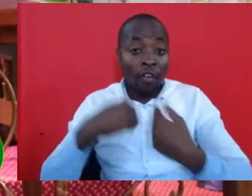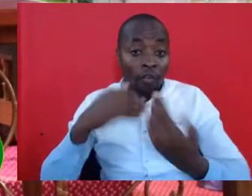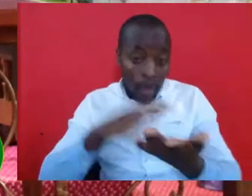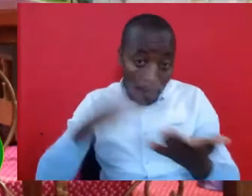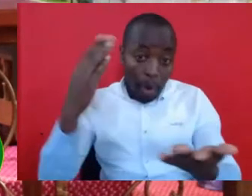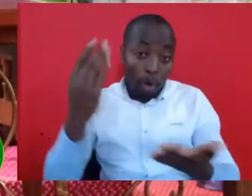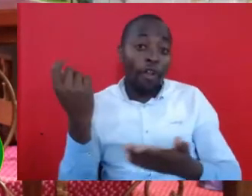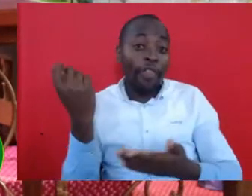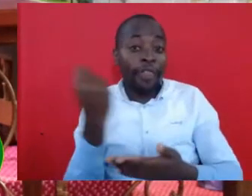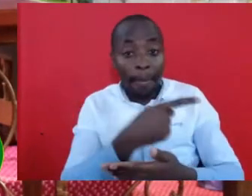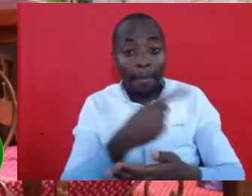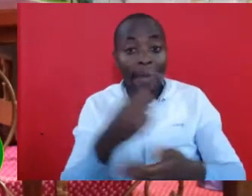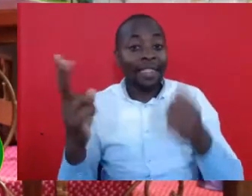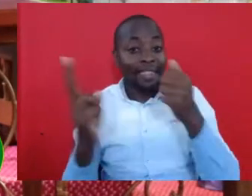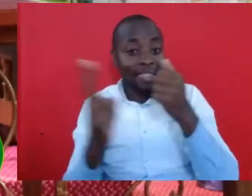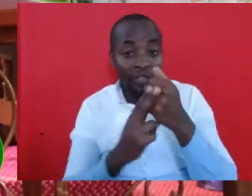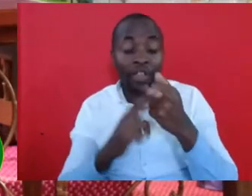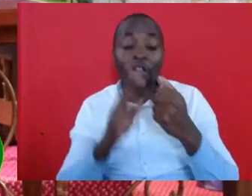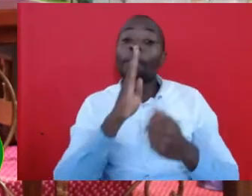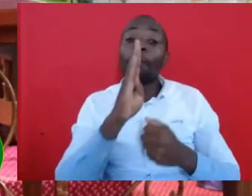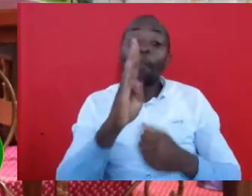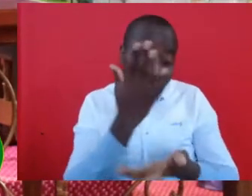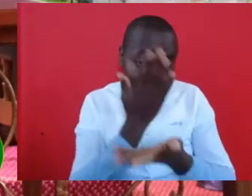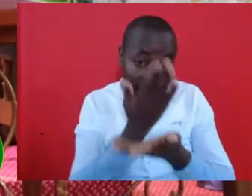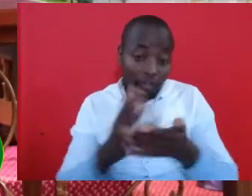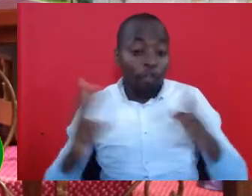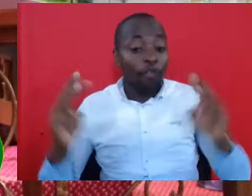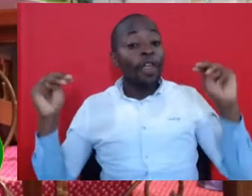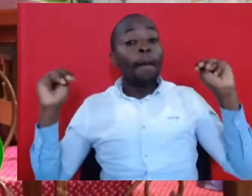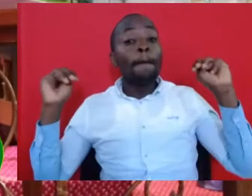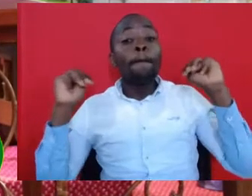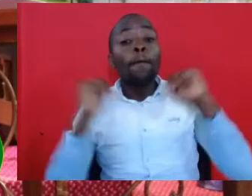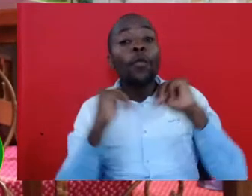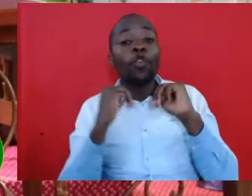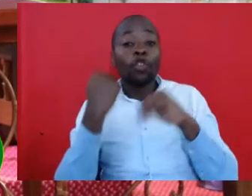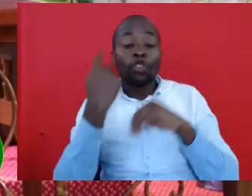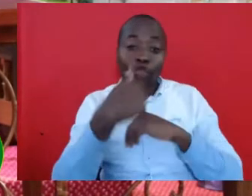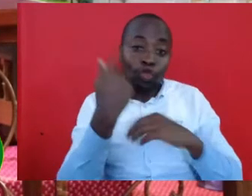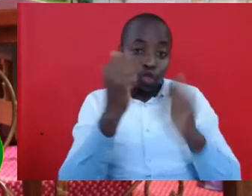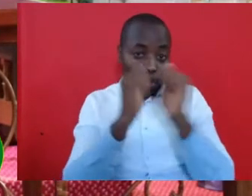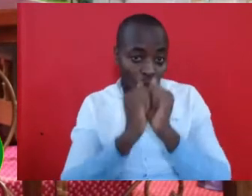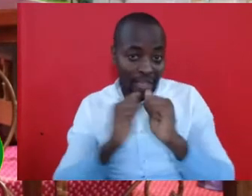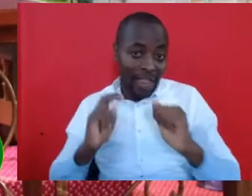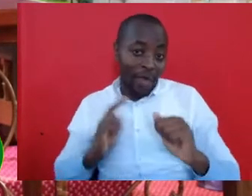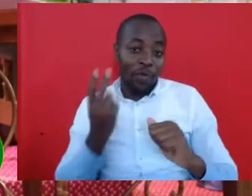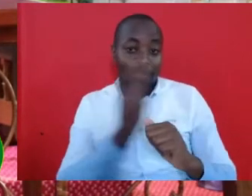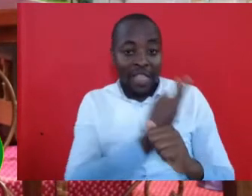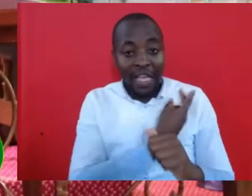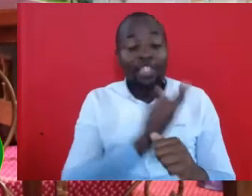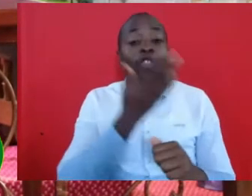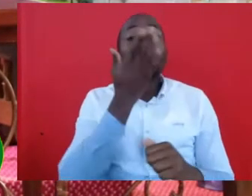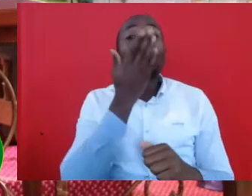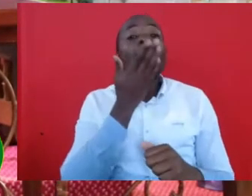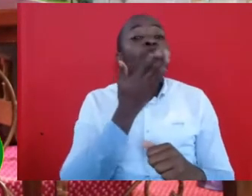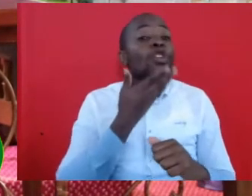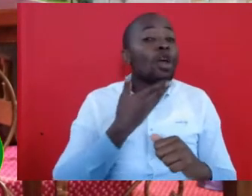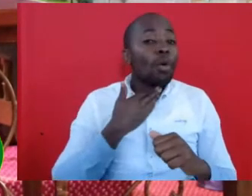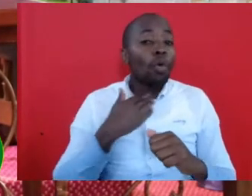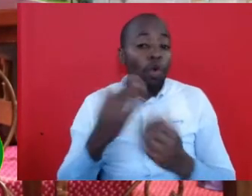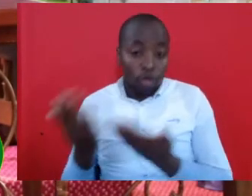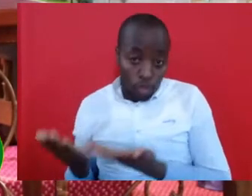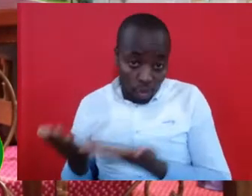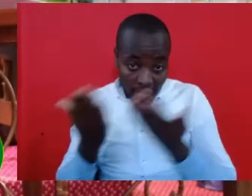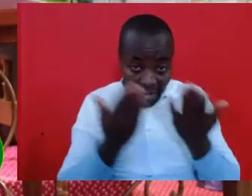Julai. Kwa niaba ya Canon Provost ambaye tuko naye katika ibada hii, tungependa kualika nyote